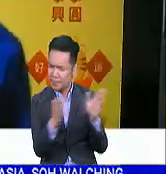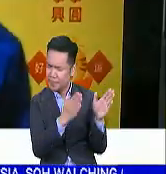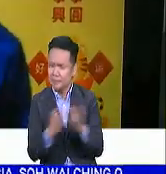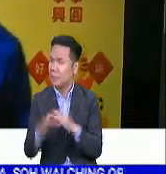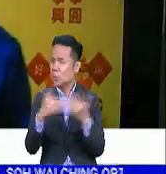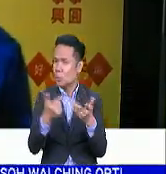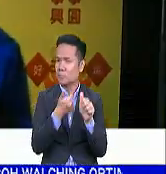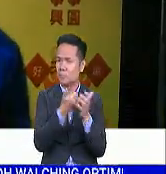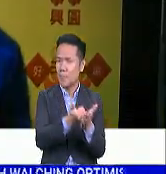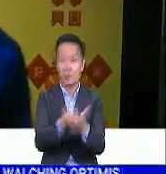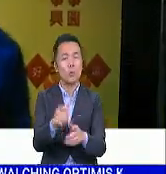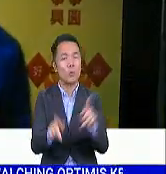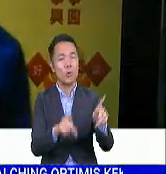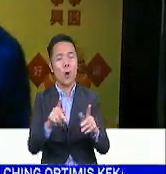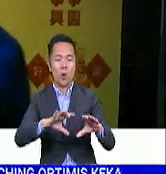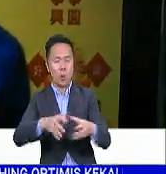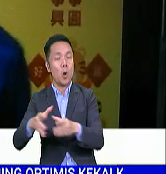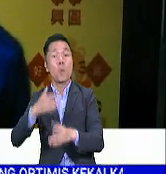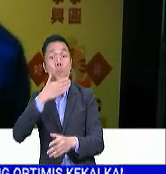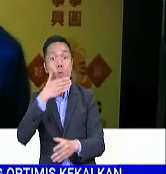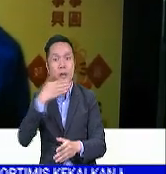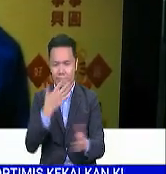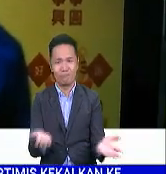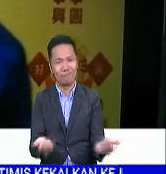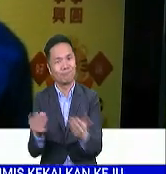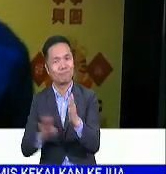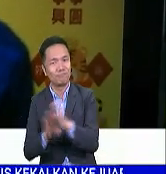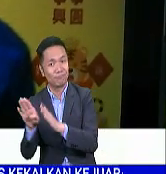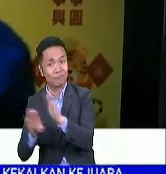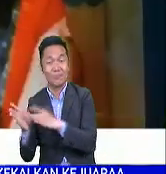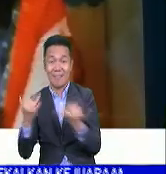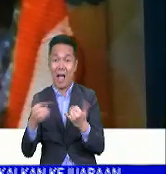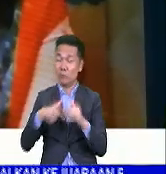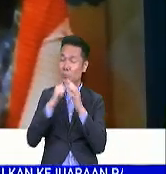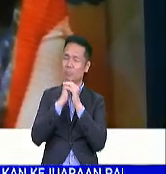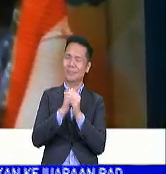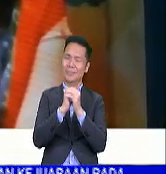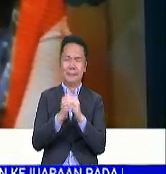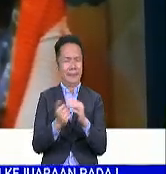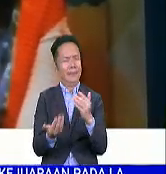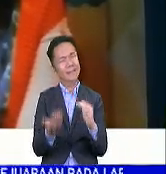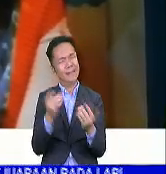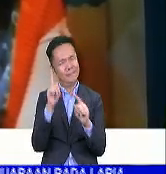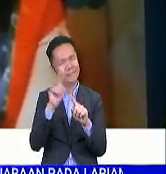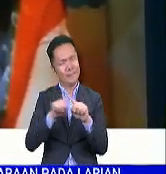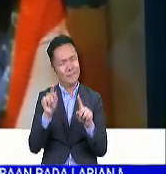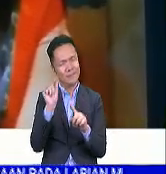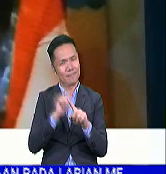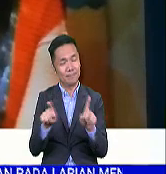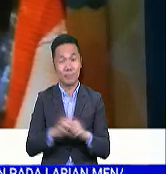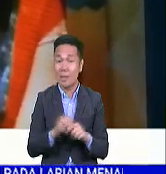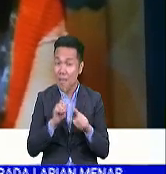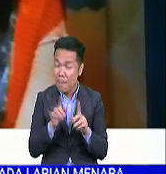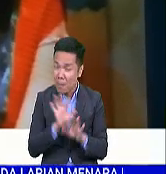membantu golongan muda. Datuk Sri Lee menambah, meskipun sambutan Tahun Baru Cina kali ini sedikit berbeza, namun yang lebih